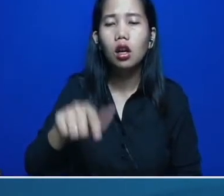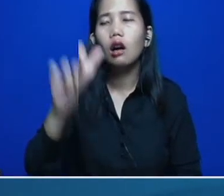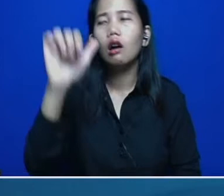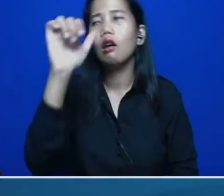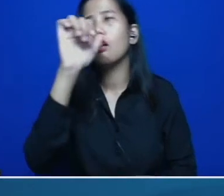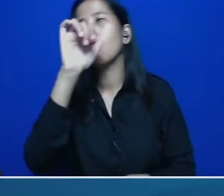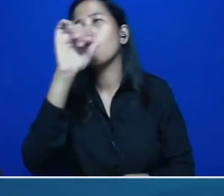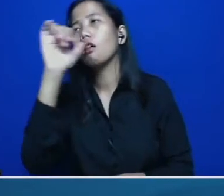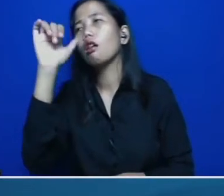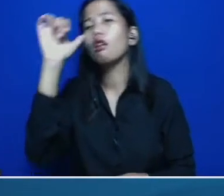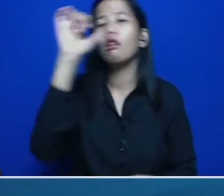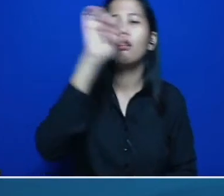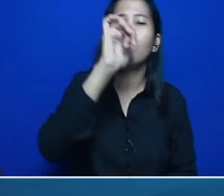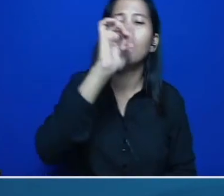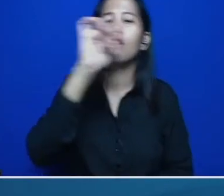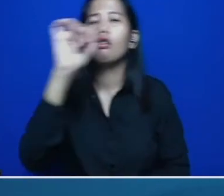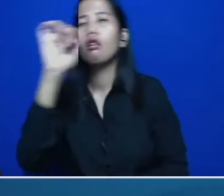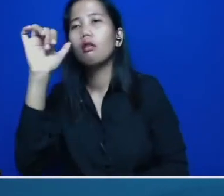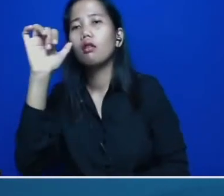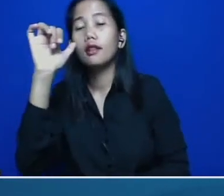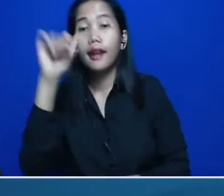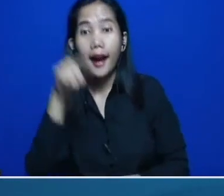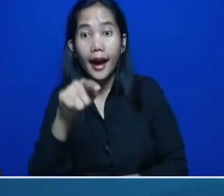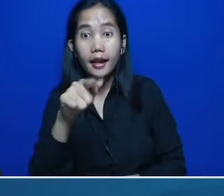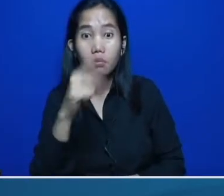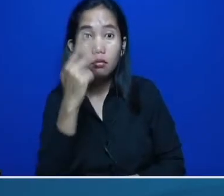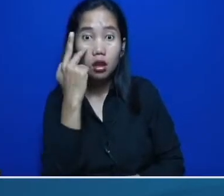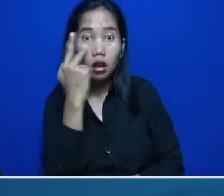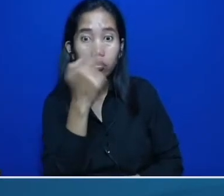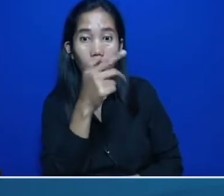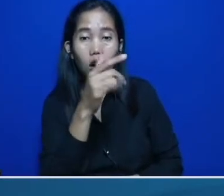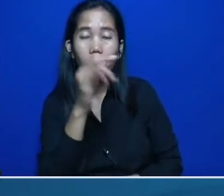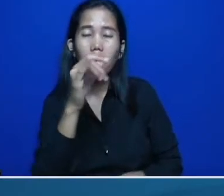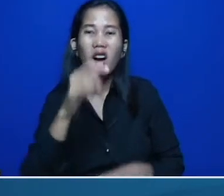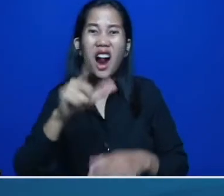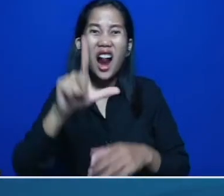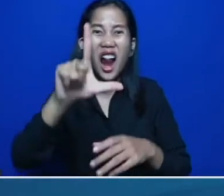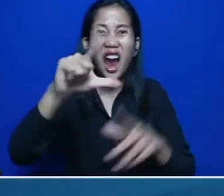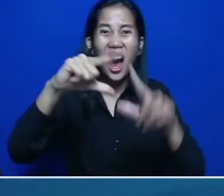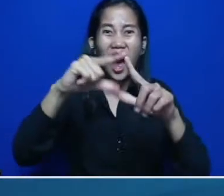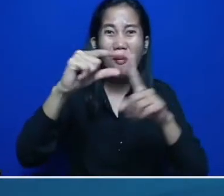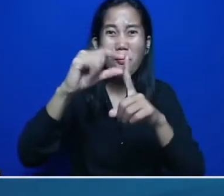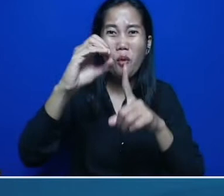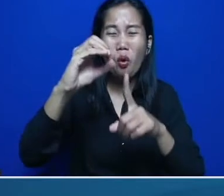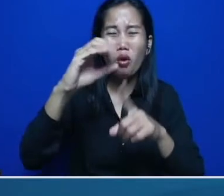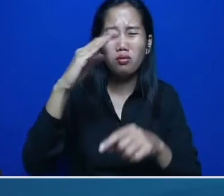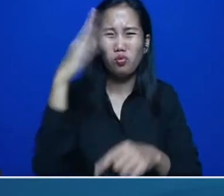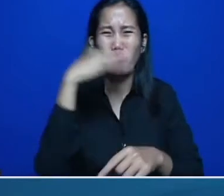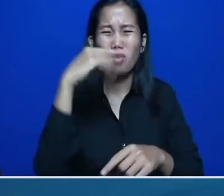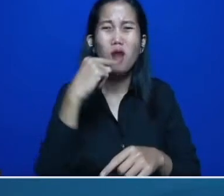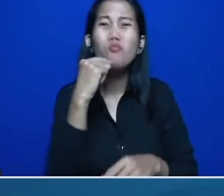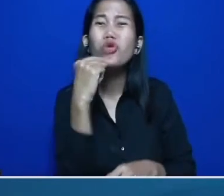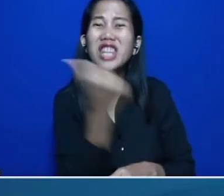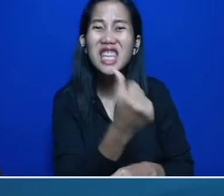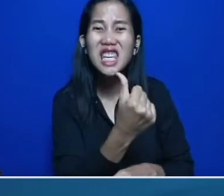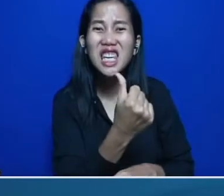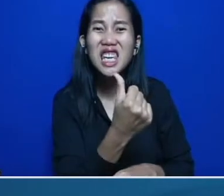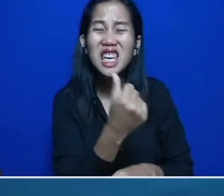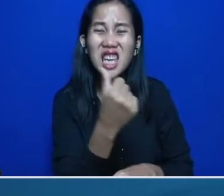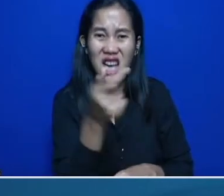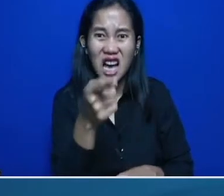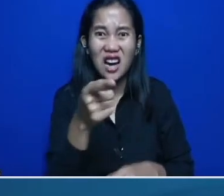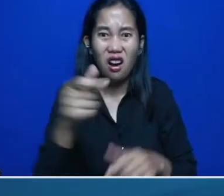Lihatlah itu lapo-lapo tua atau warung-warung di mana orang malam-malam